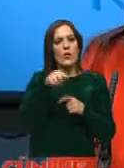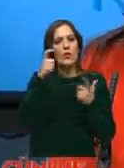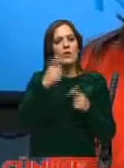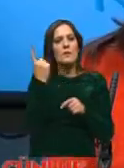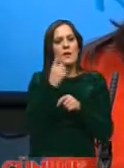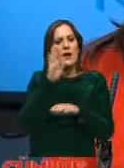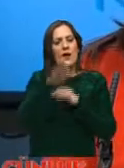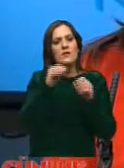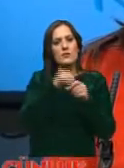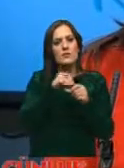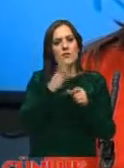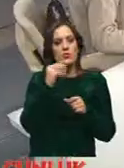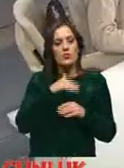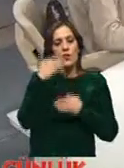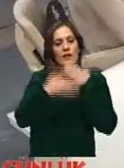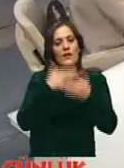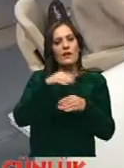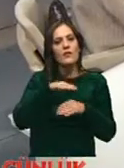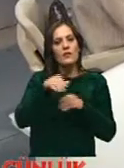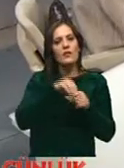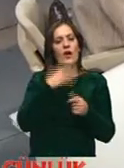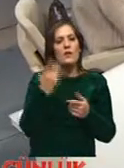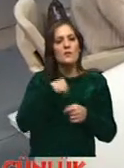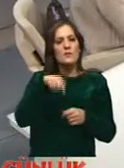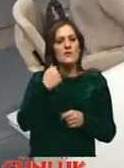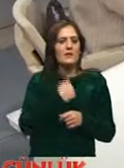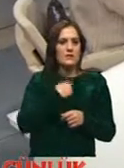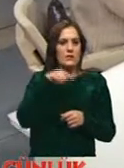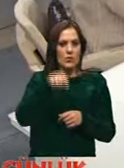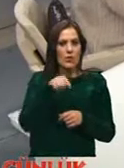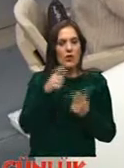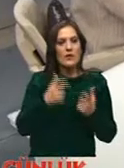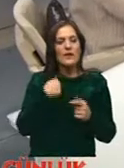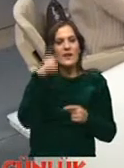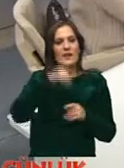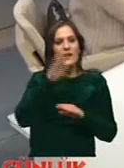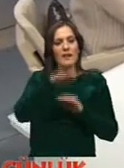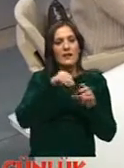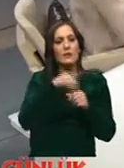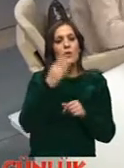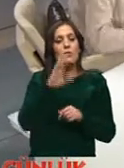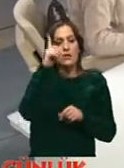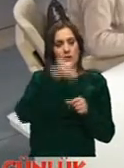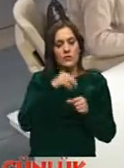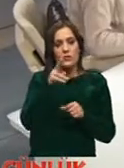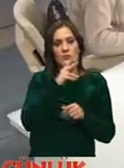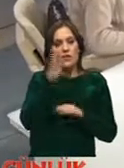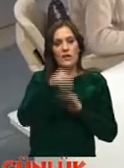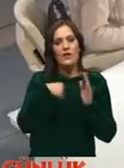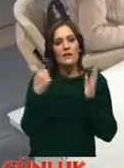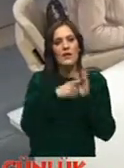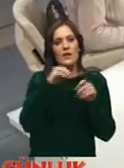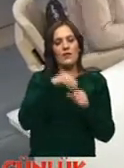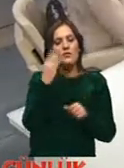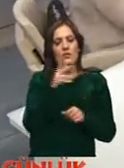bir o bir aşamanın çok ileri düzeyi. Ama bizde işte sıkıntı orada. Yani o ilk aşama, ilk adım olmadığı için o son adım hedefleniyor